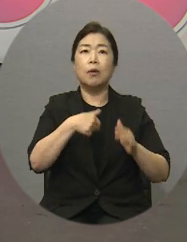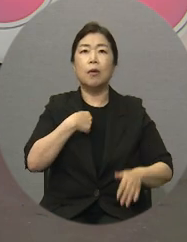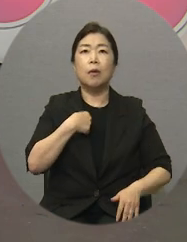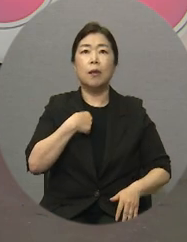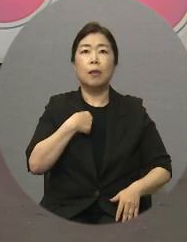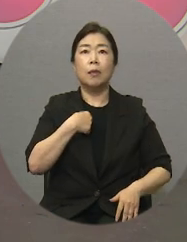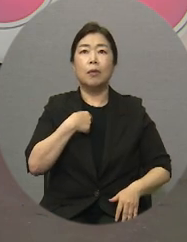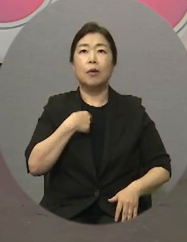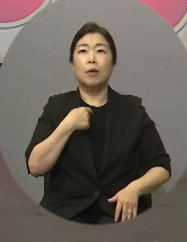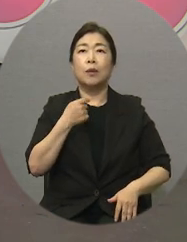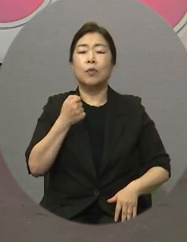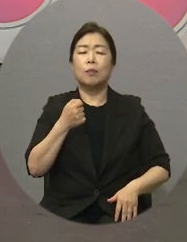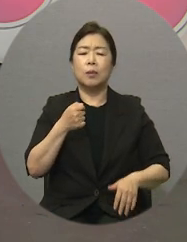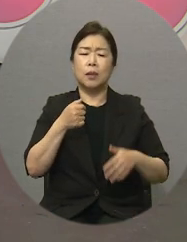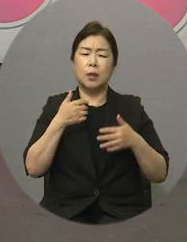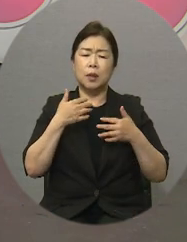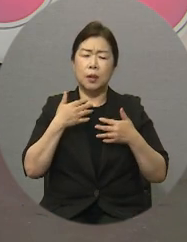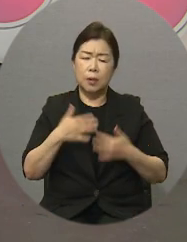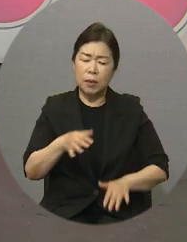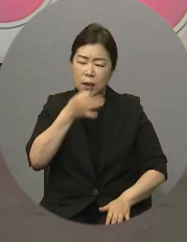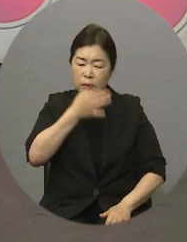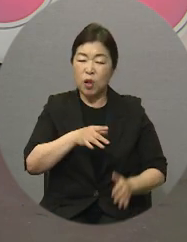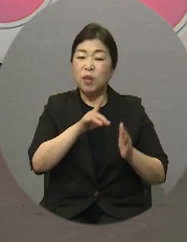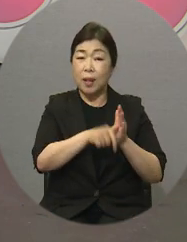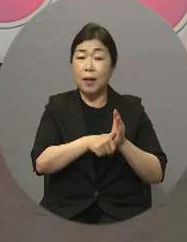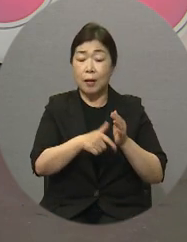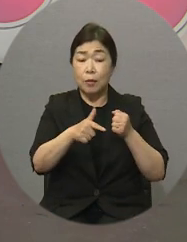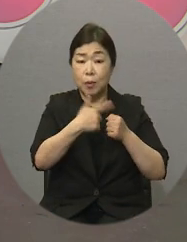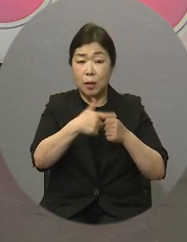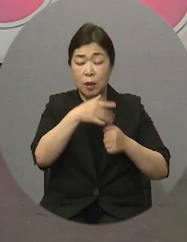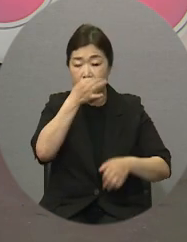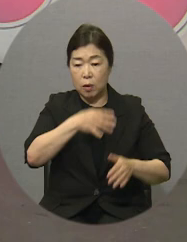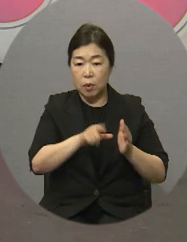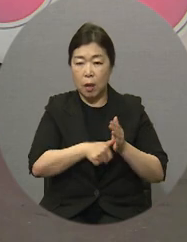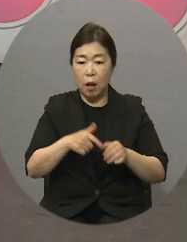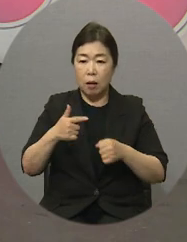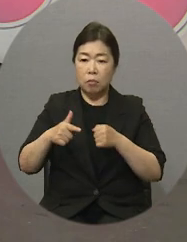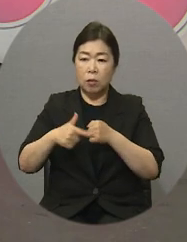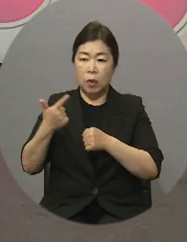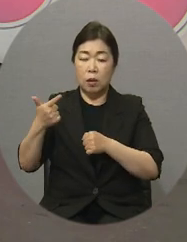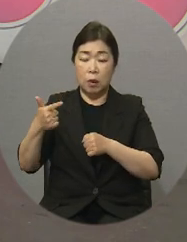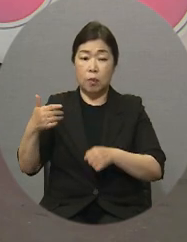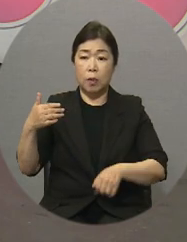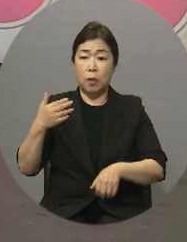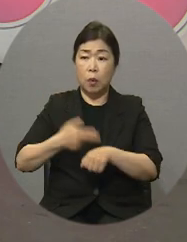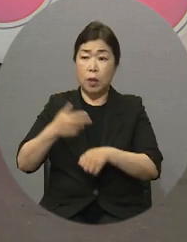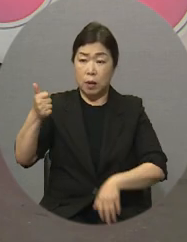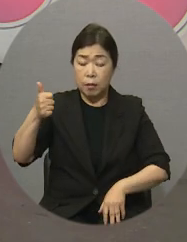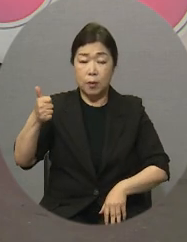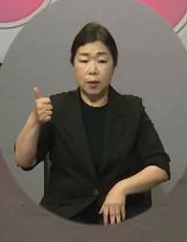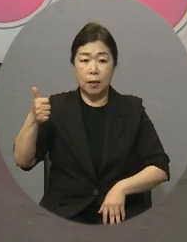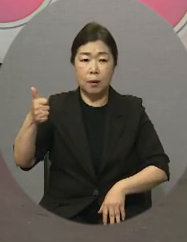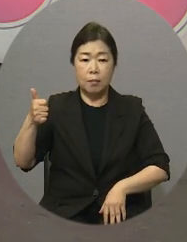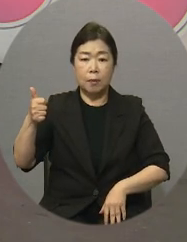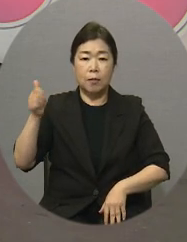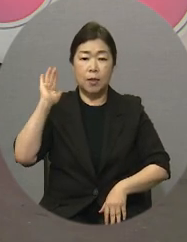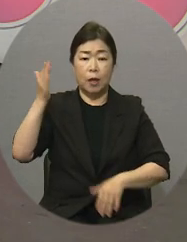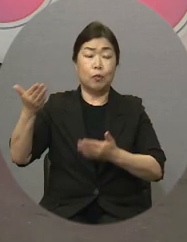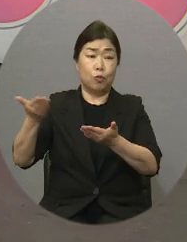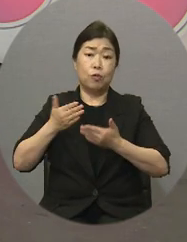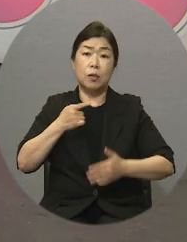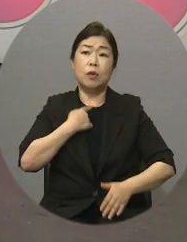제가 조금 뭐 힘들다면 힘들었을 때 네. 그 6학년 선생님께서 나름의 인생에 있어서 인생에